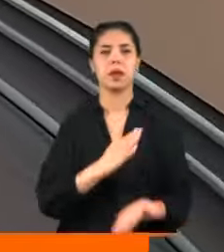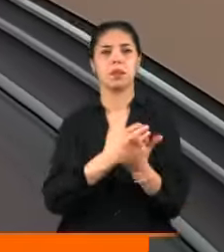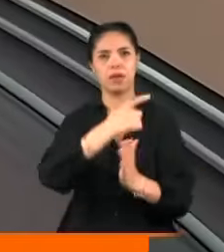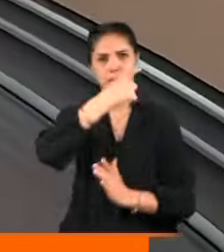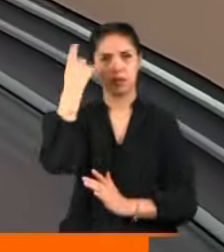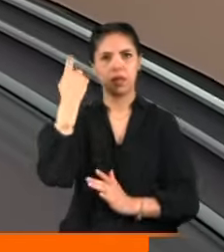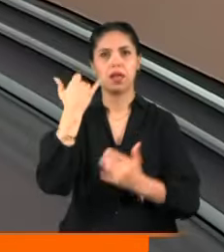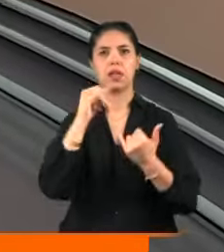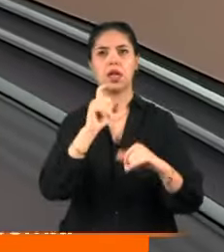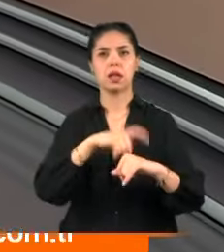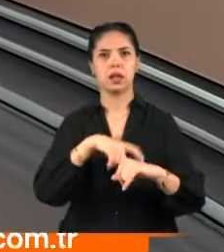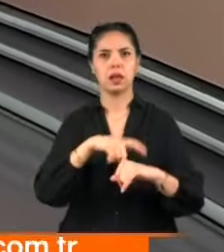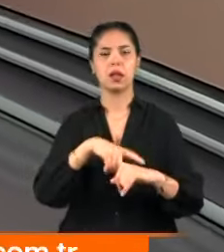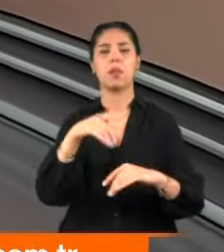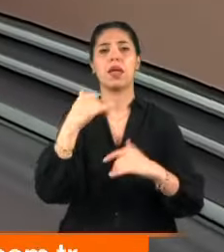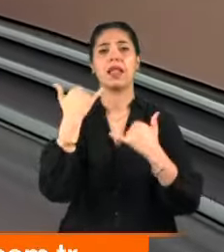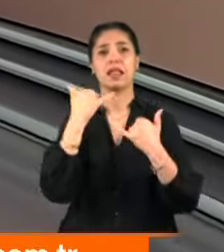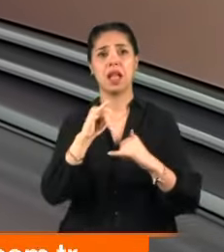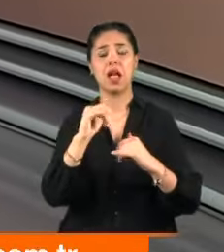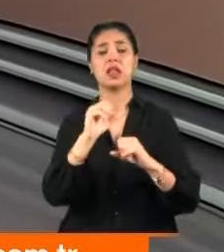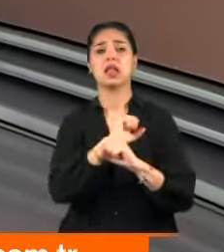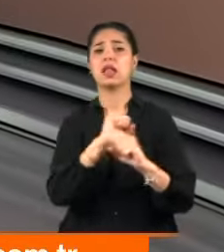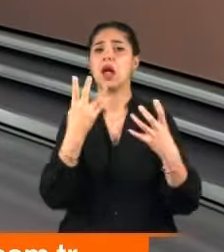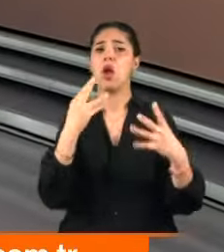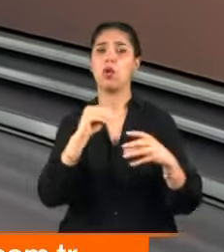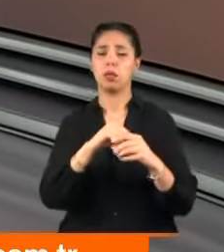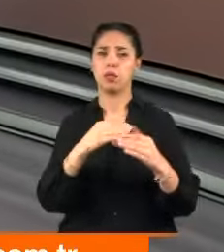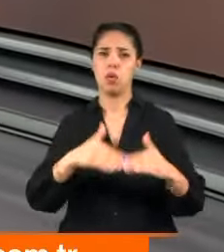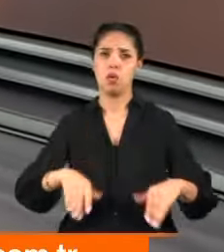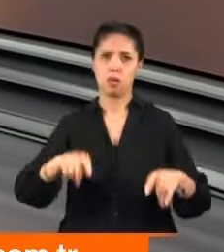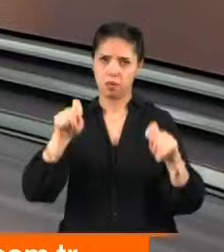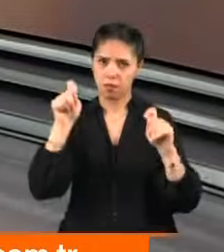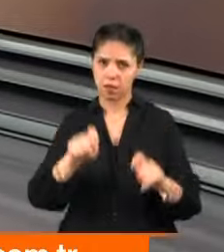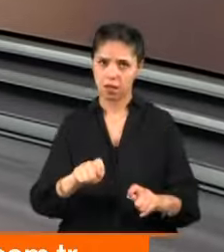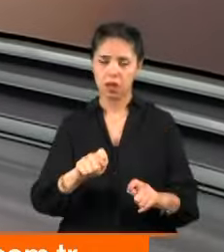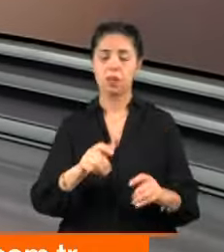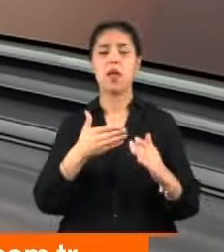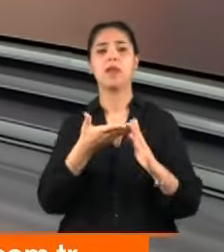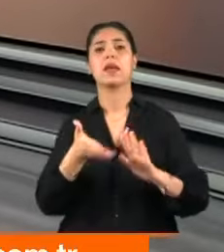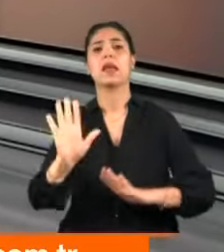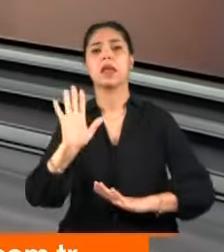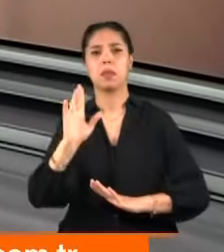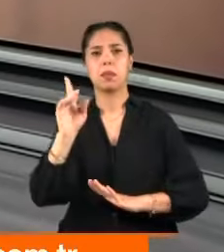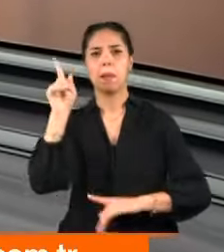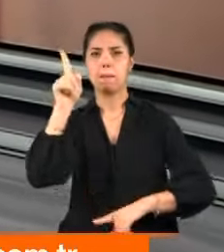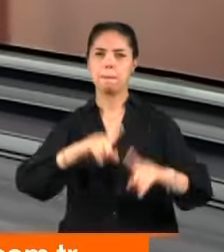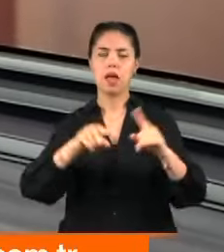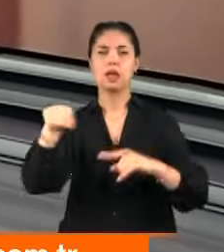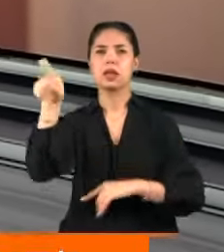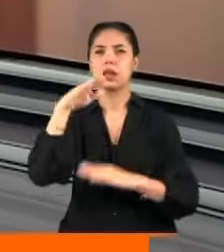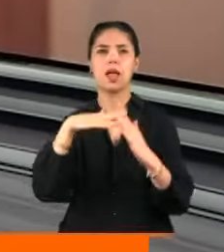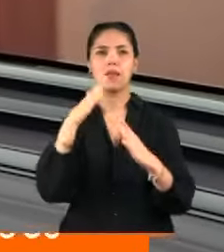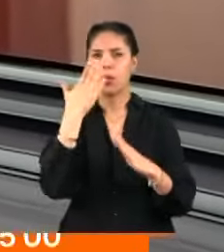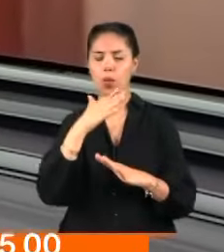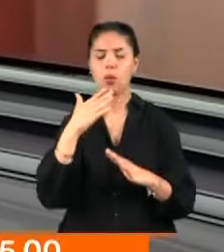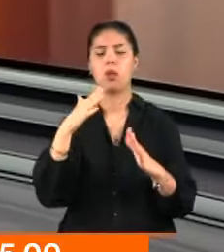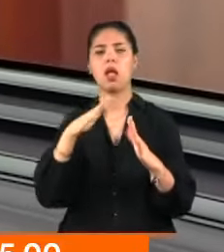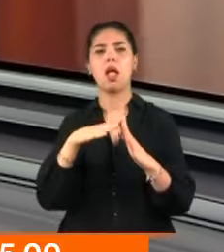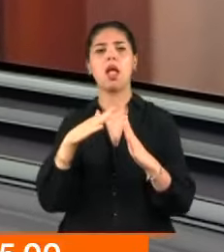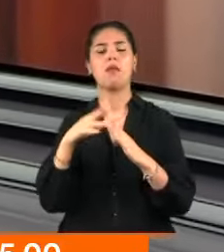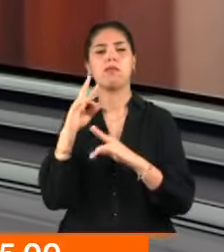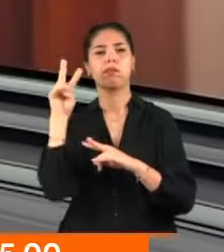mevsim yaz tatil zamanı ve tatilin kabusa dönmemesi için önleminizi almadan lütfen evinizden ayrılmayın Çünkü birileri Siz yokken evinizi